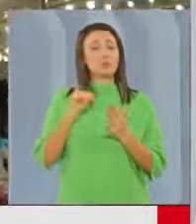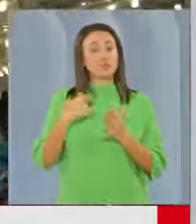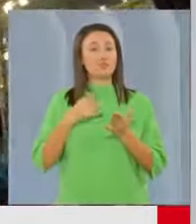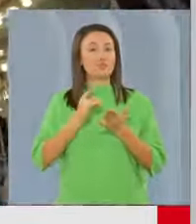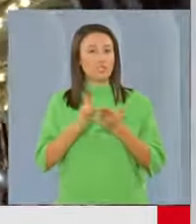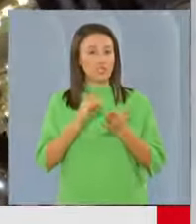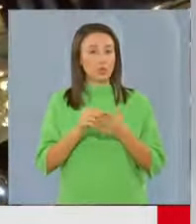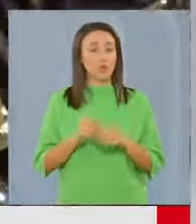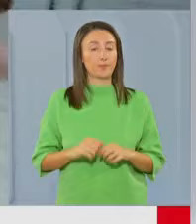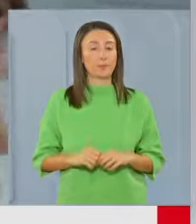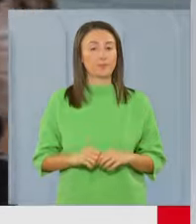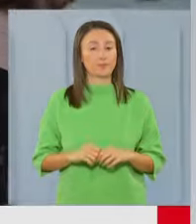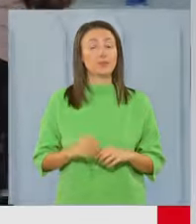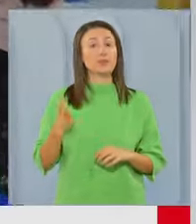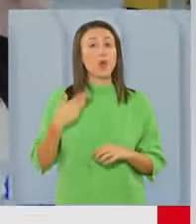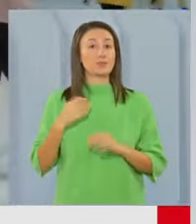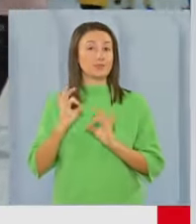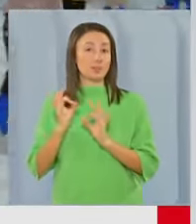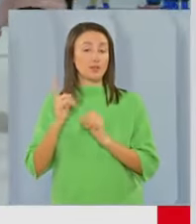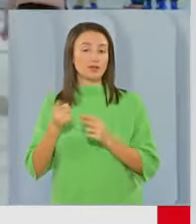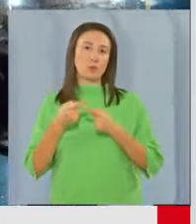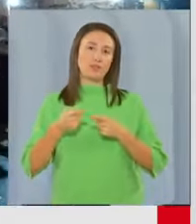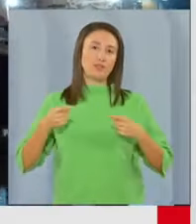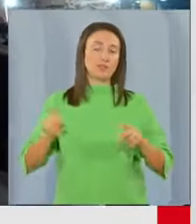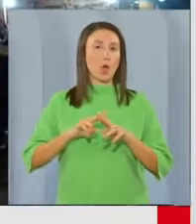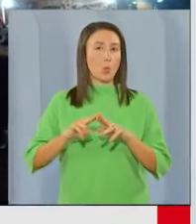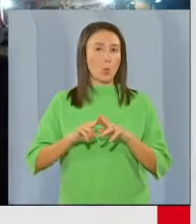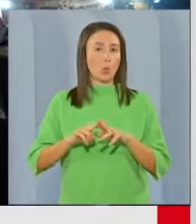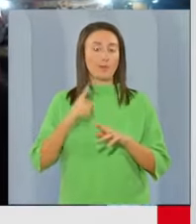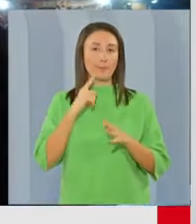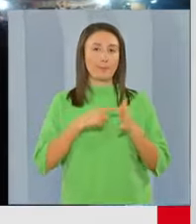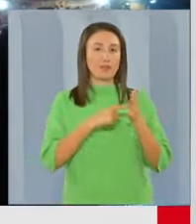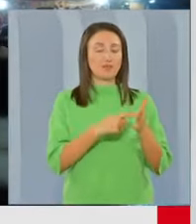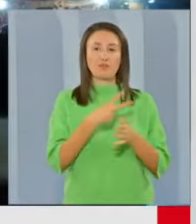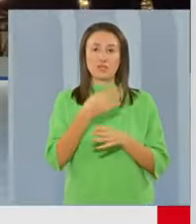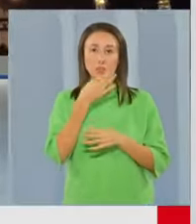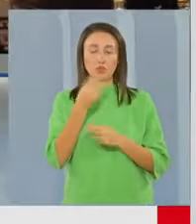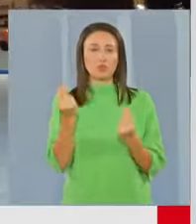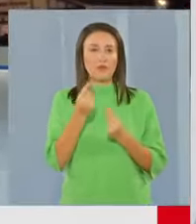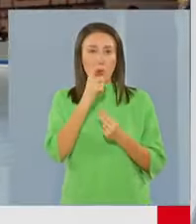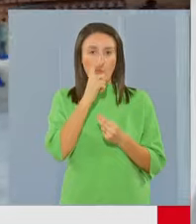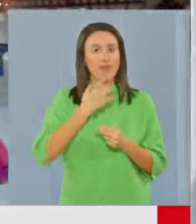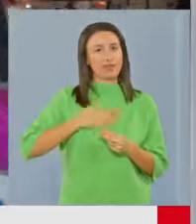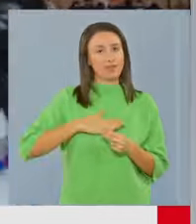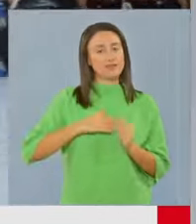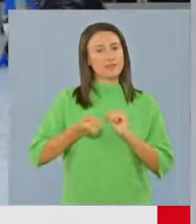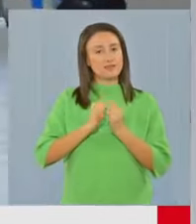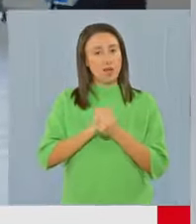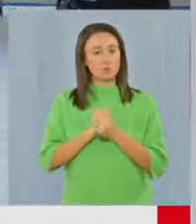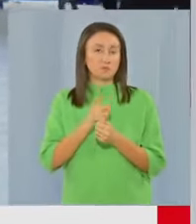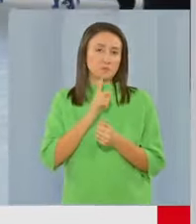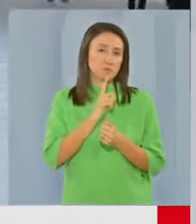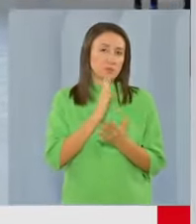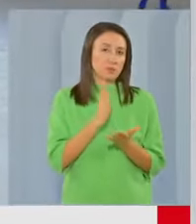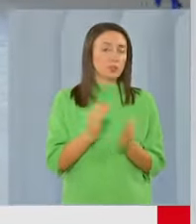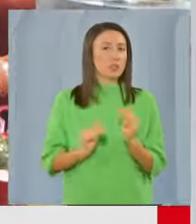comercianții sau specializat și au diversificat modul de a prezenta și fără să spunem eu știu cu rea intenție sau cu pur și